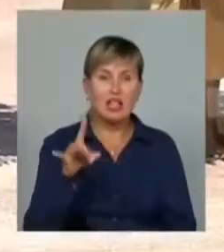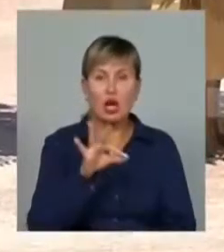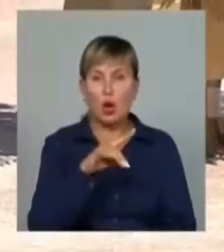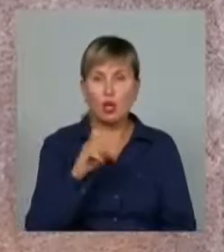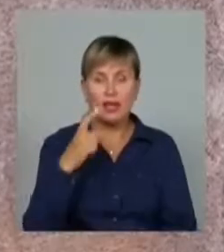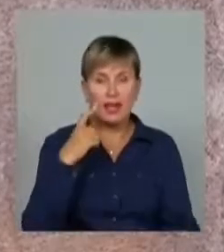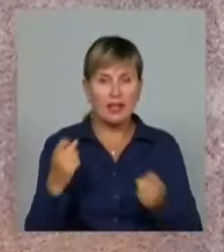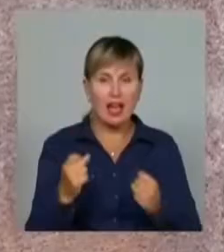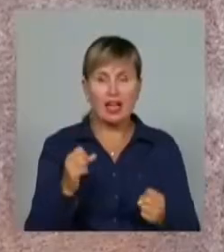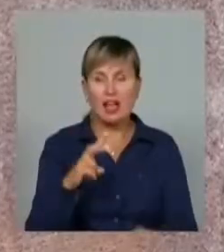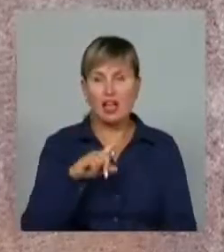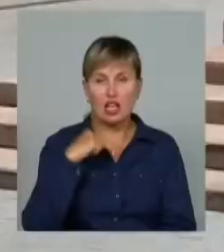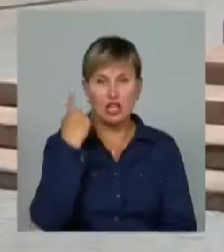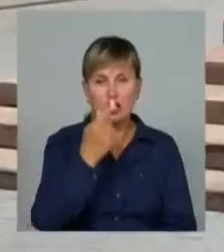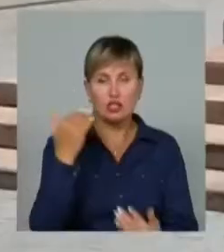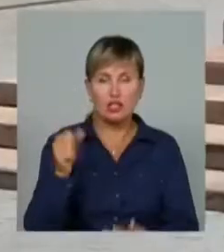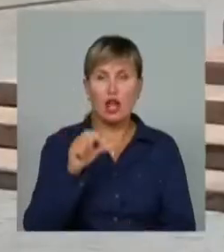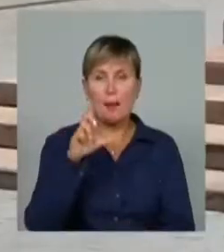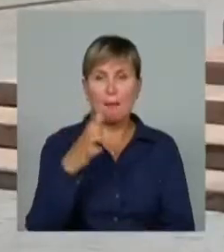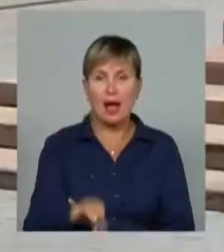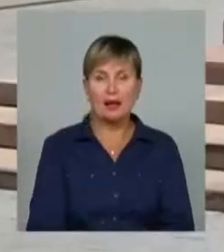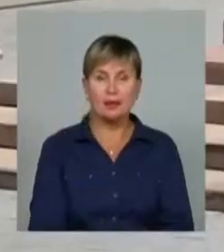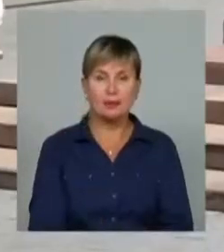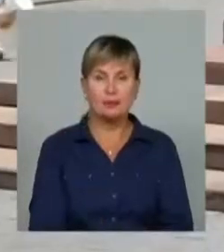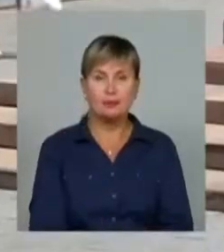же ярких, как личность Абая.